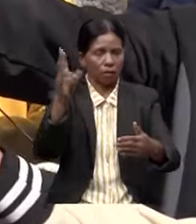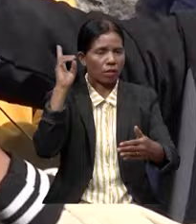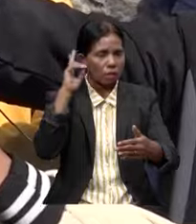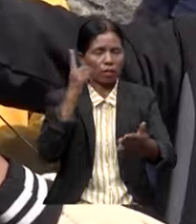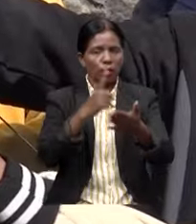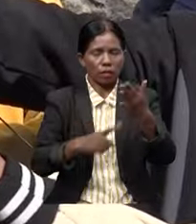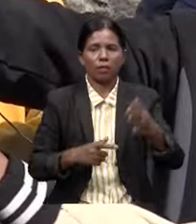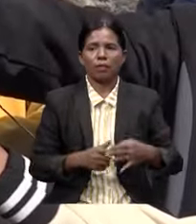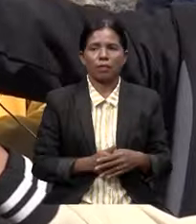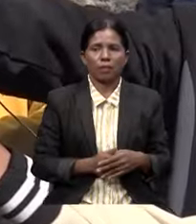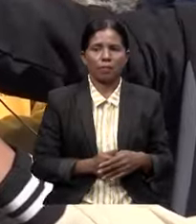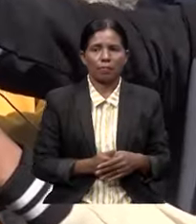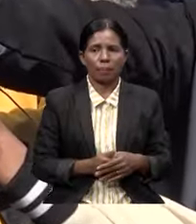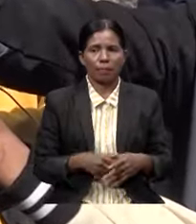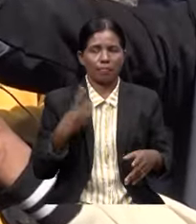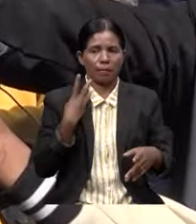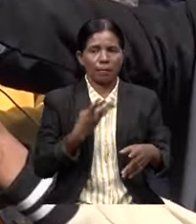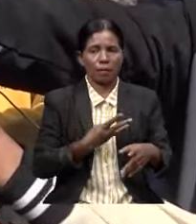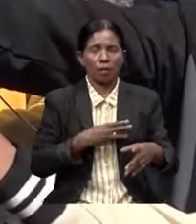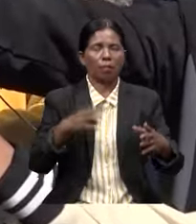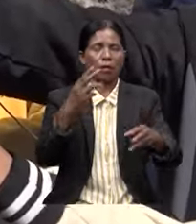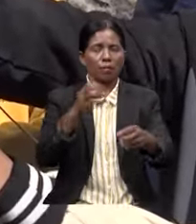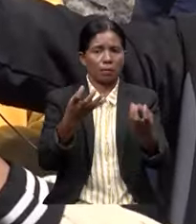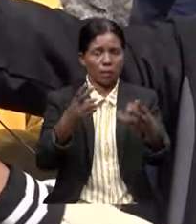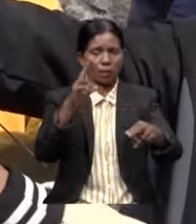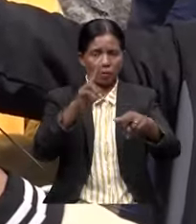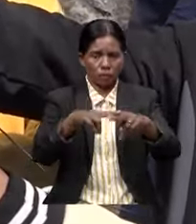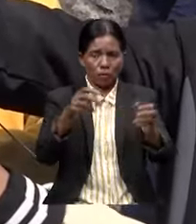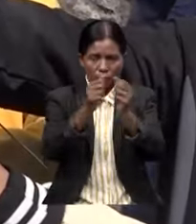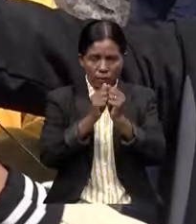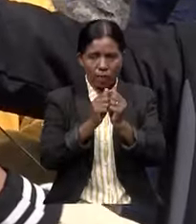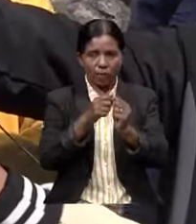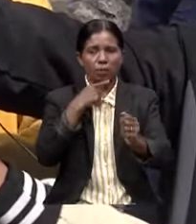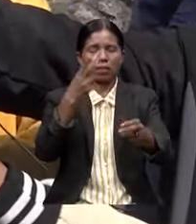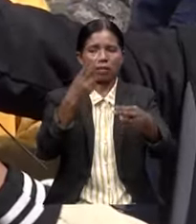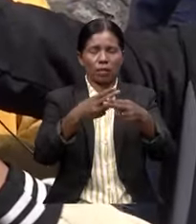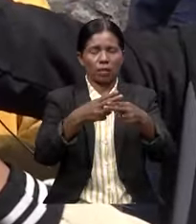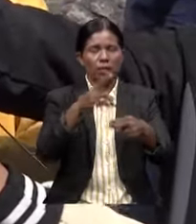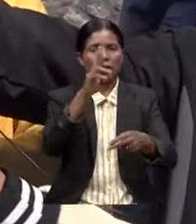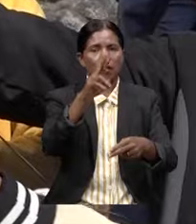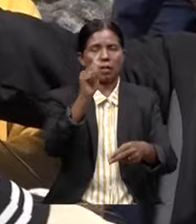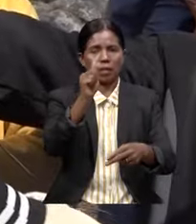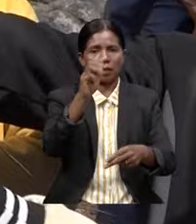mahal kahane ame tu lubu kita tu ramotu kode hanara rabila